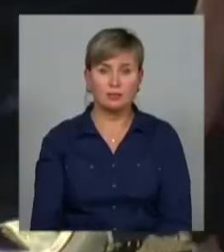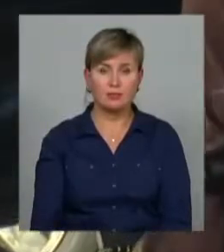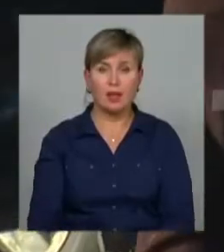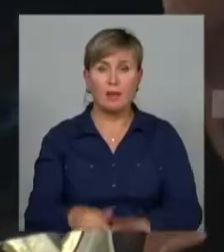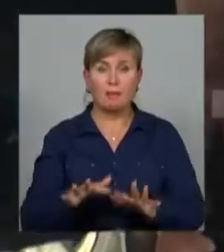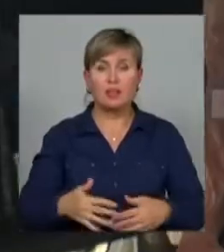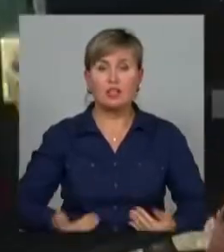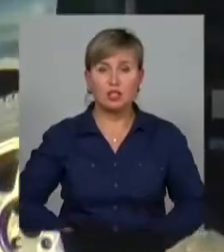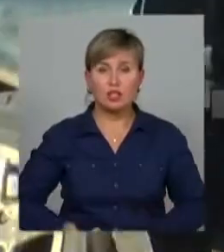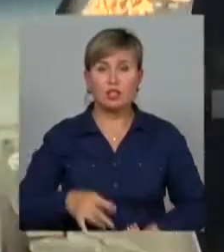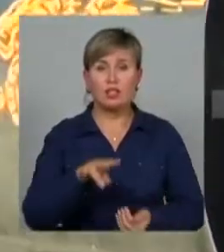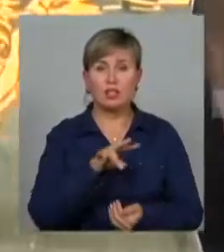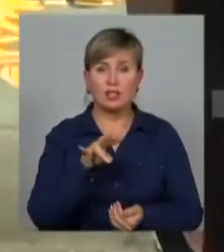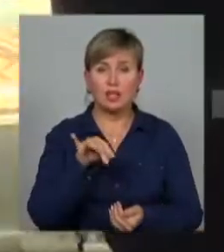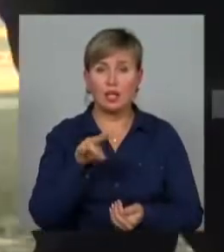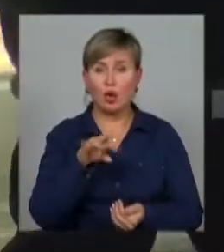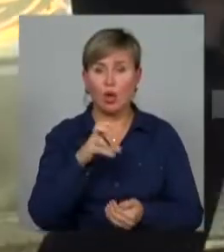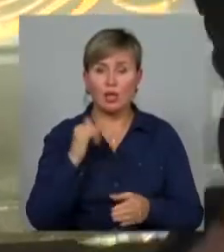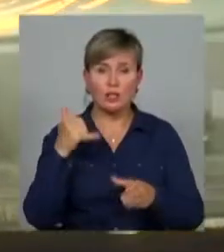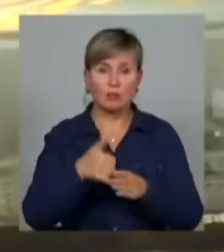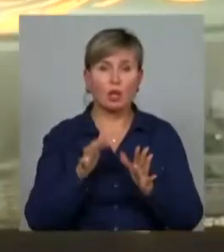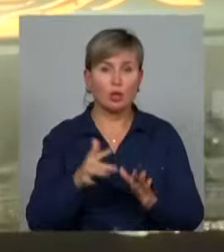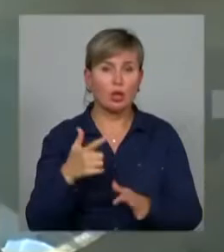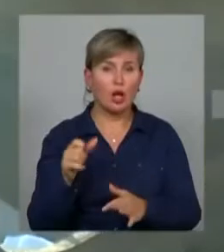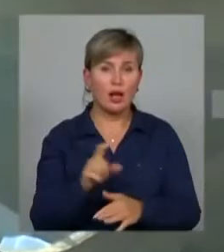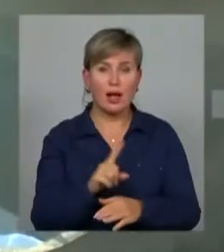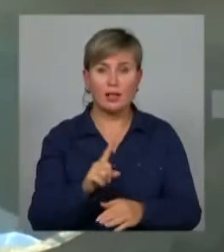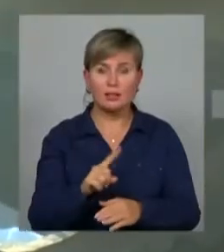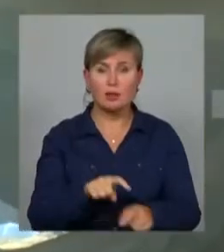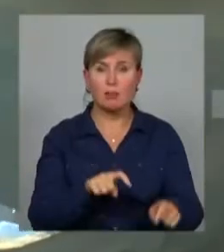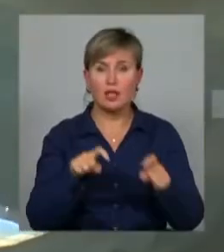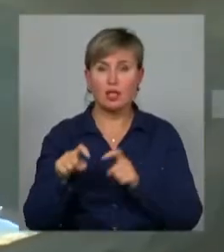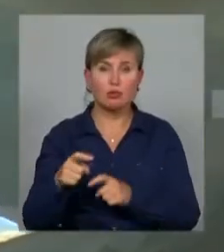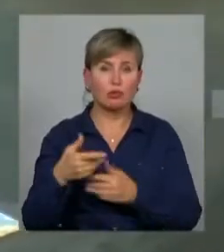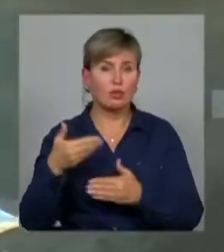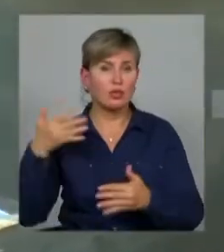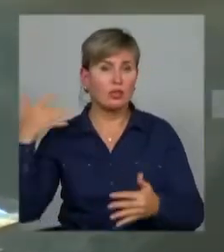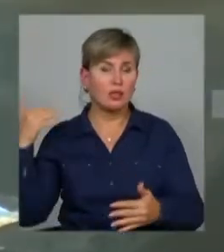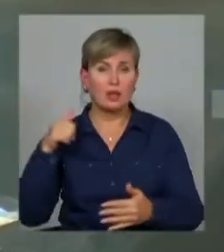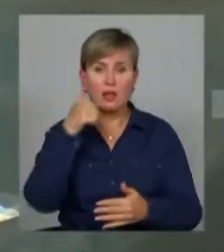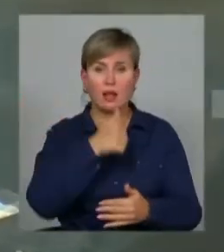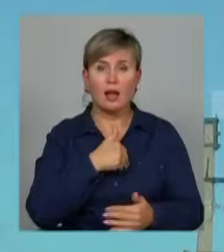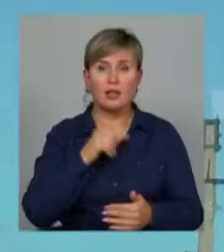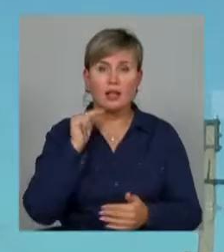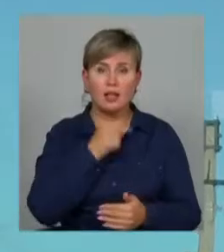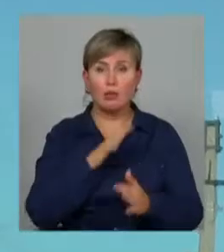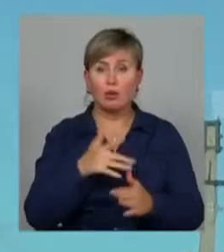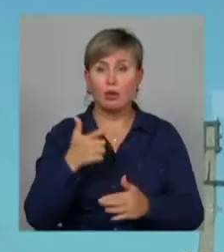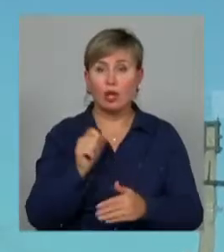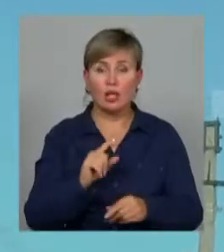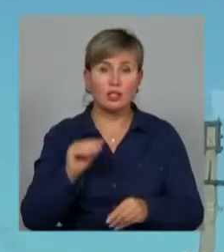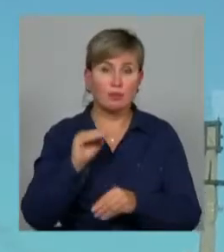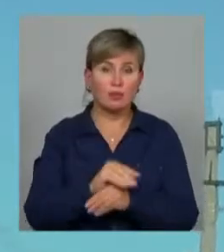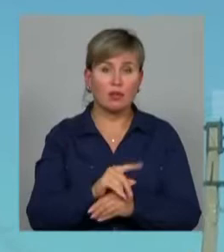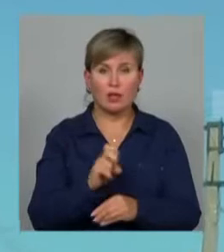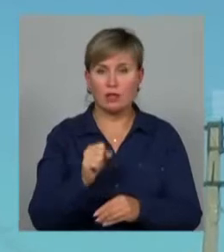Местный житель Николай Пипко заправляет свою машину только газом. На голубое топливо перешел несколько лет назад, хотел сэкономить. Вот только газ прибавил в цене аж